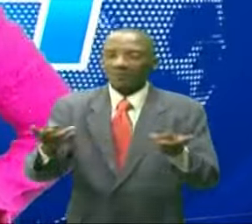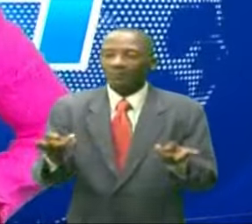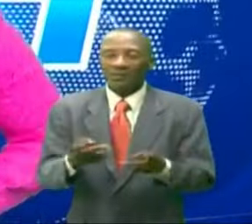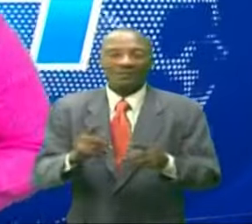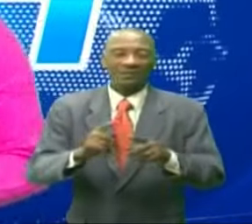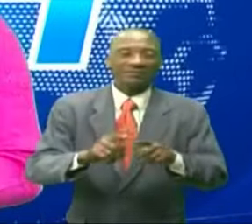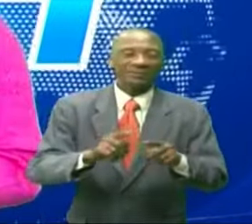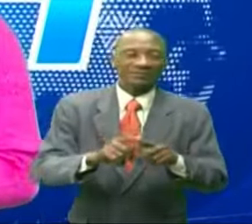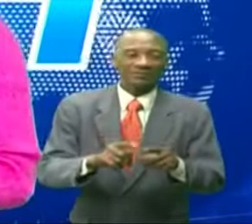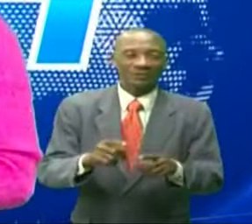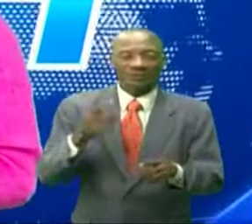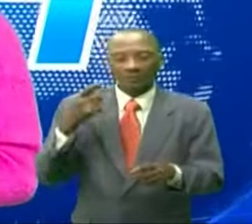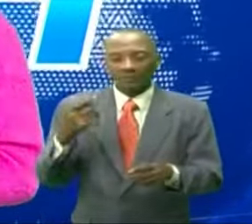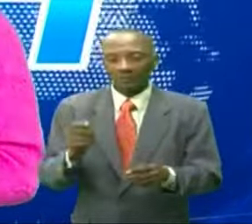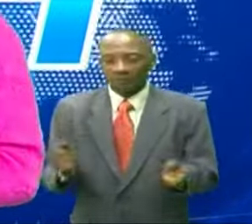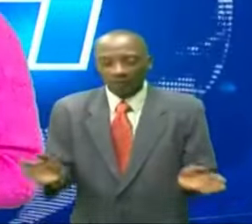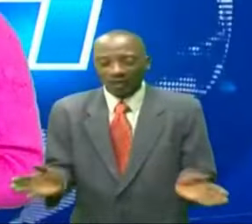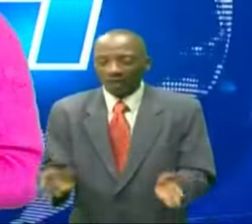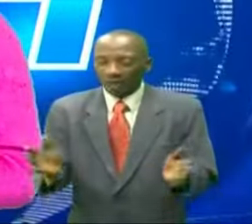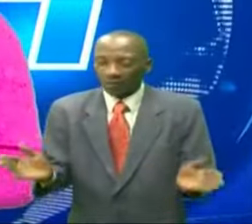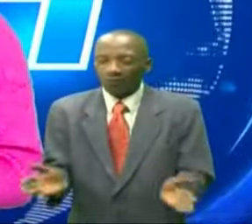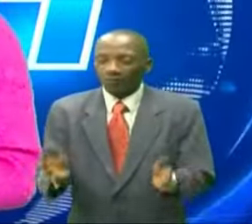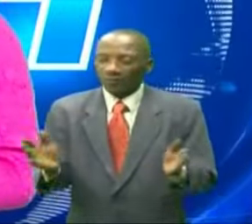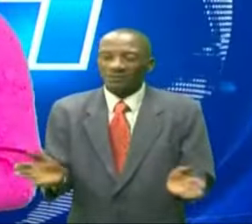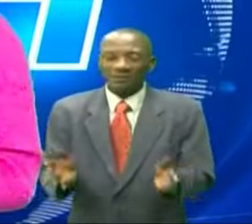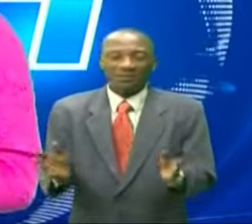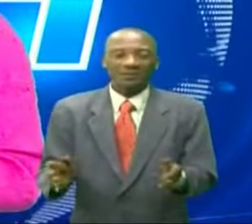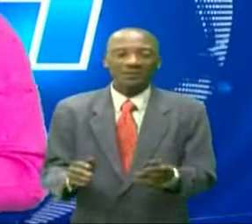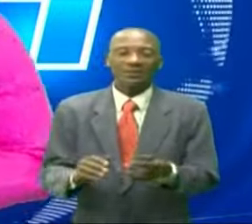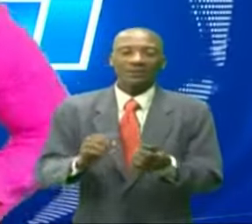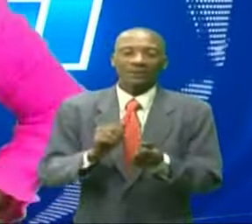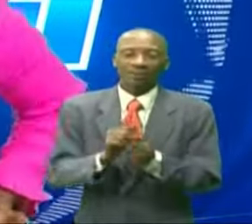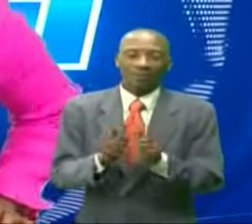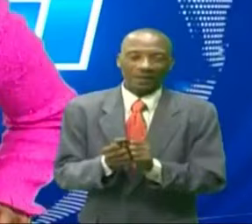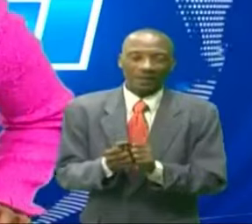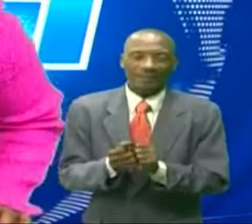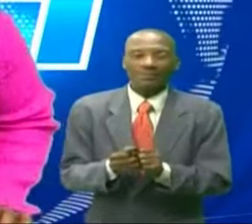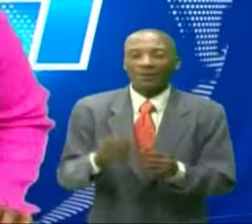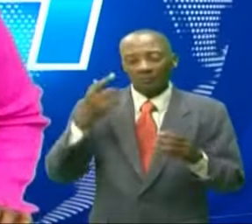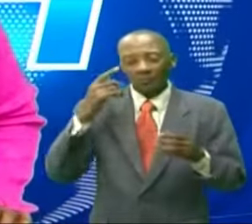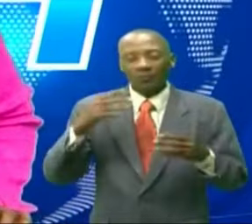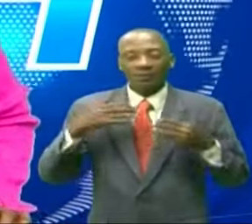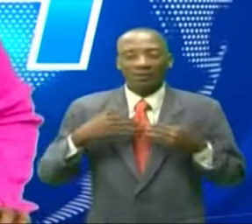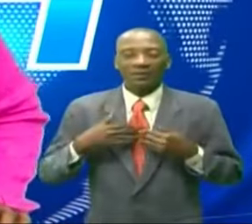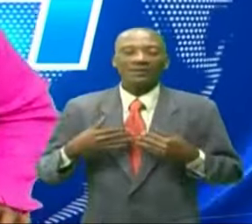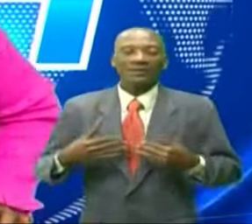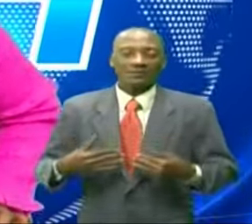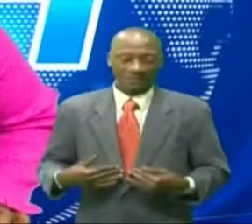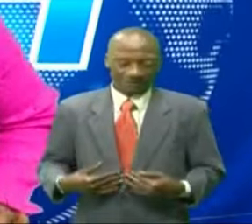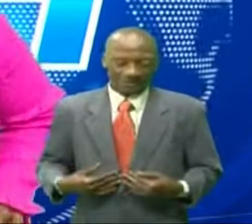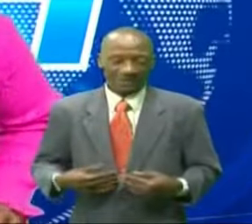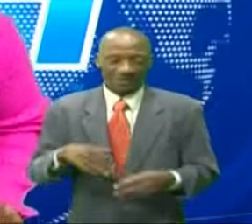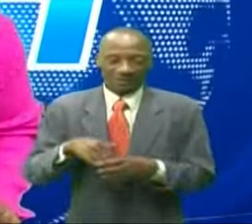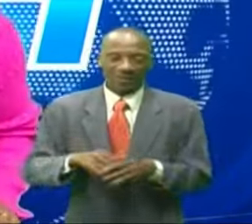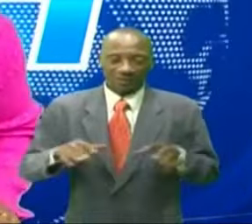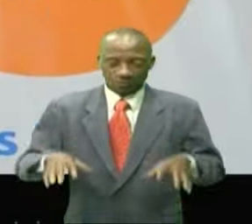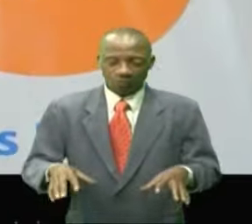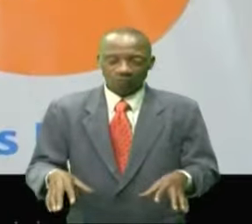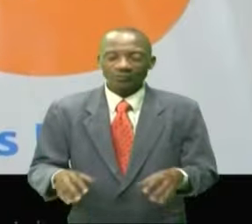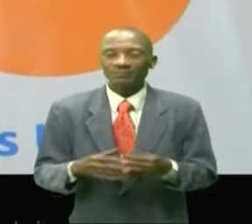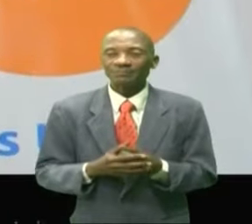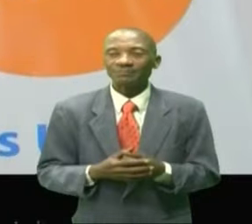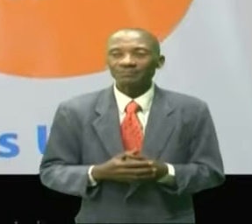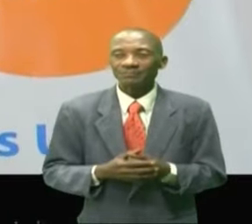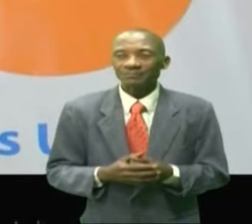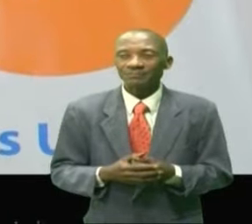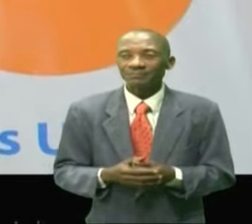et renforcer la chaîne d'approvisionnement. Plus de détails dans ce reportage de Toto Céleste Soumou.